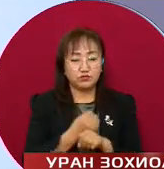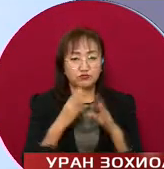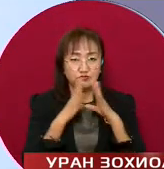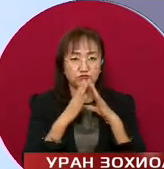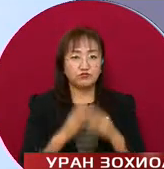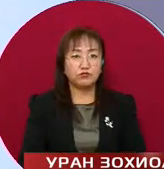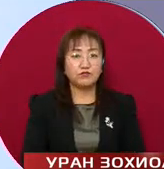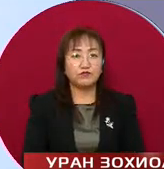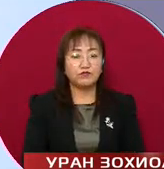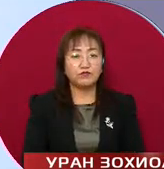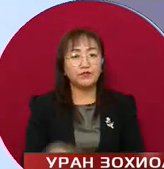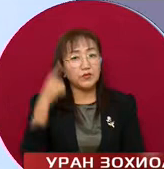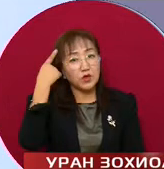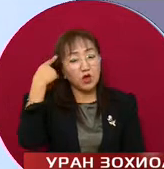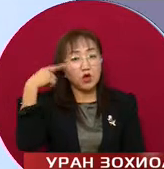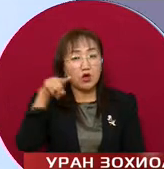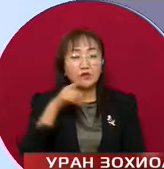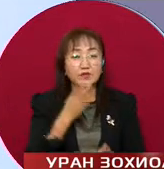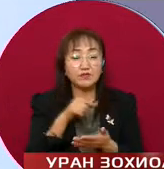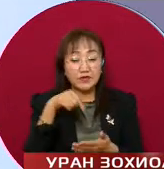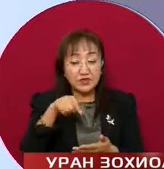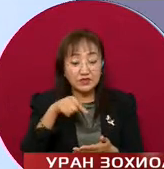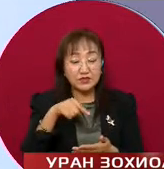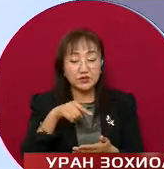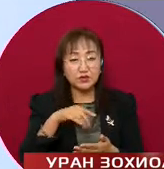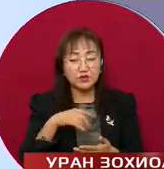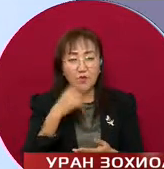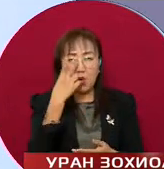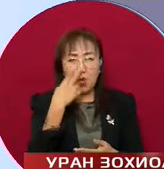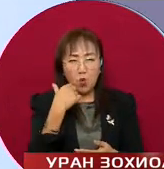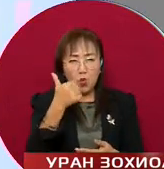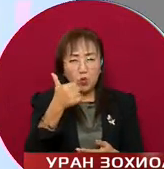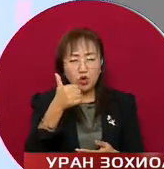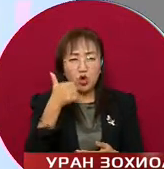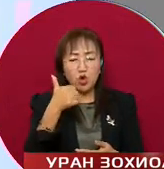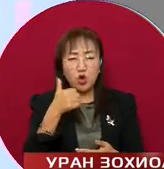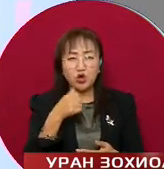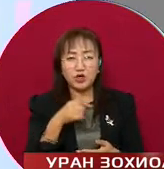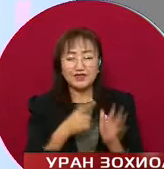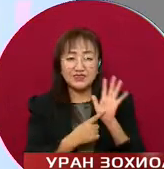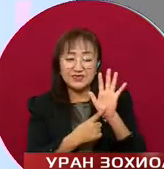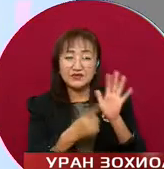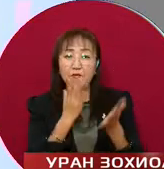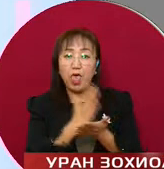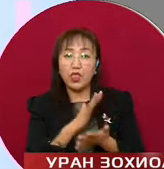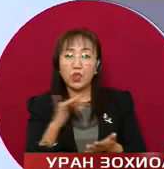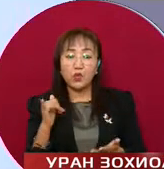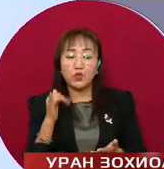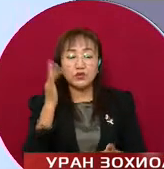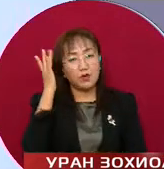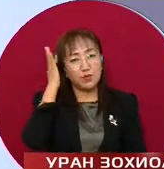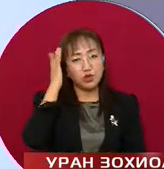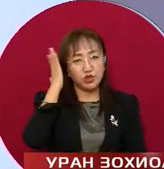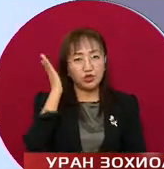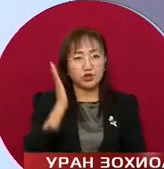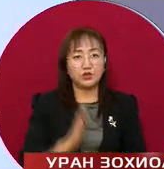уран сайхан болгож байгаа үг хэллэг уран дүрслэл байна уу хүүхдүүдээ? Эргцүүлэн сайн бодъё.